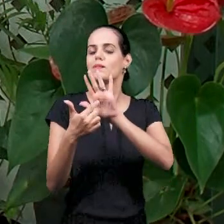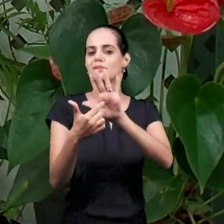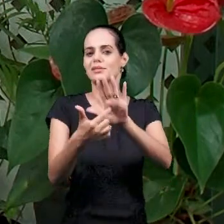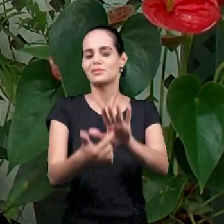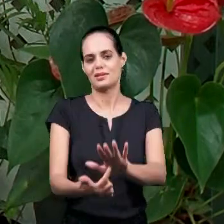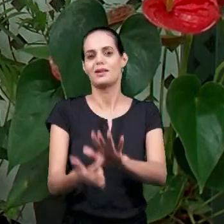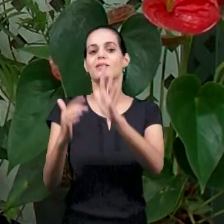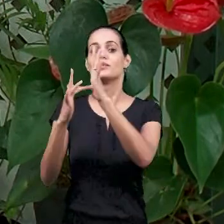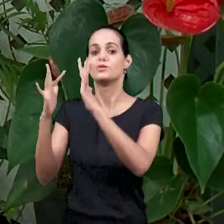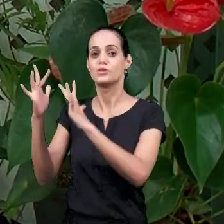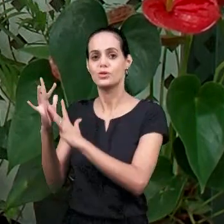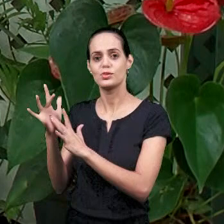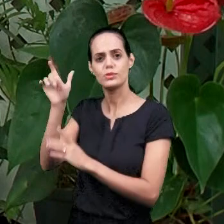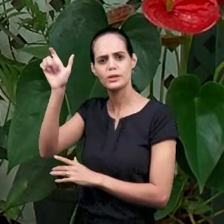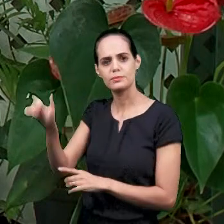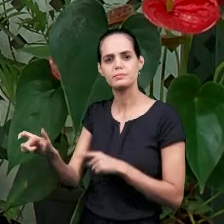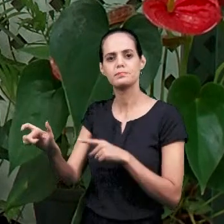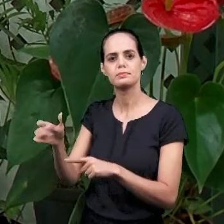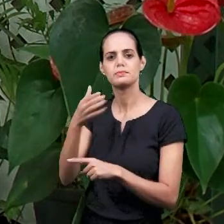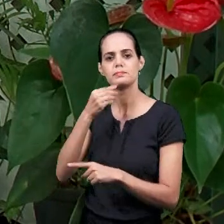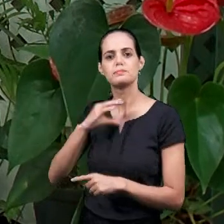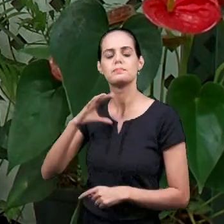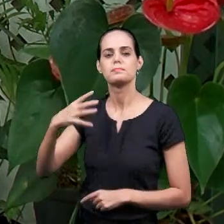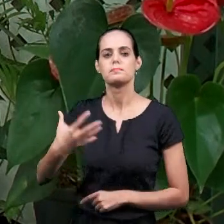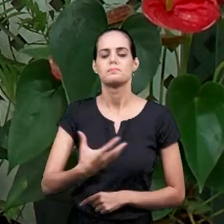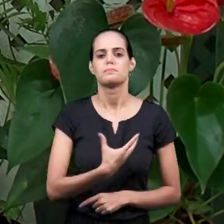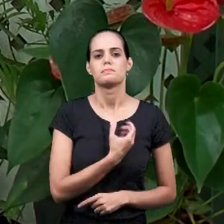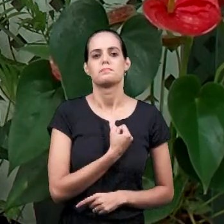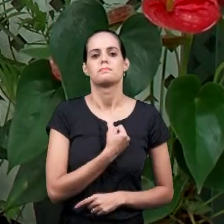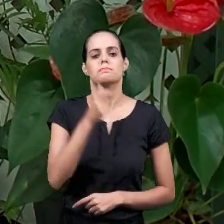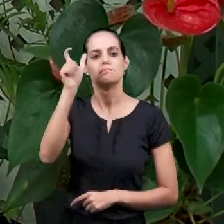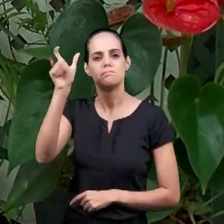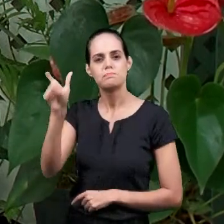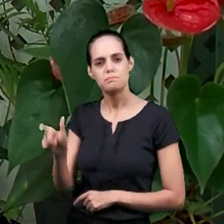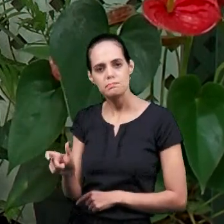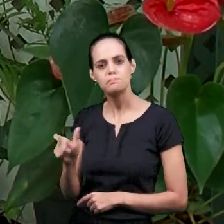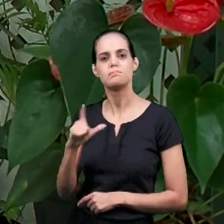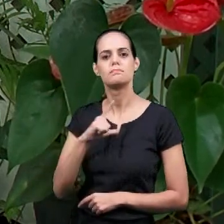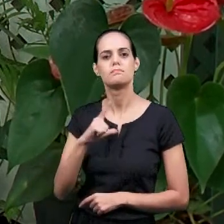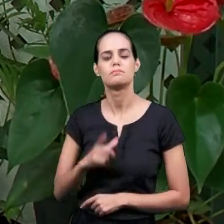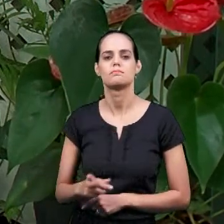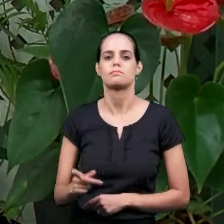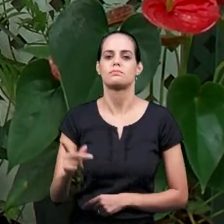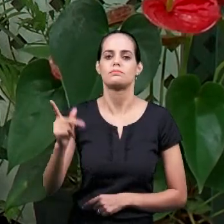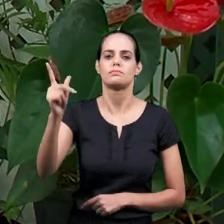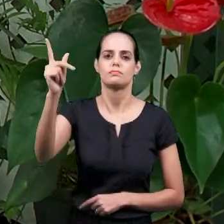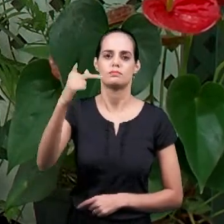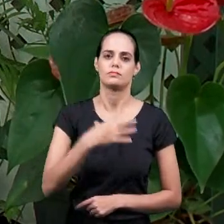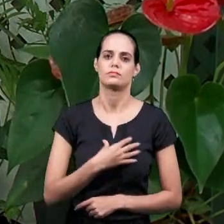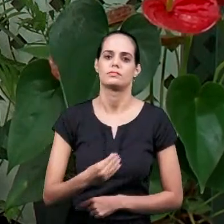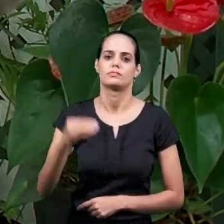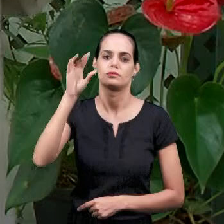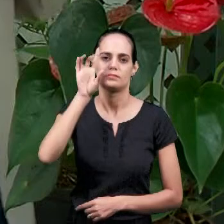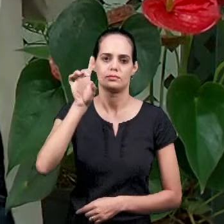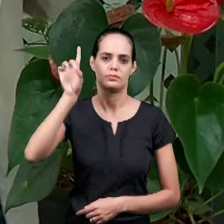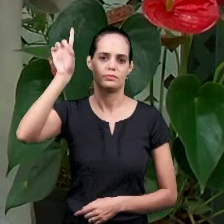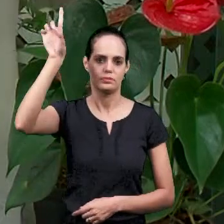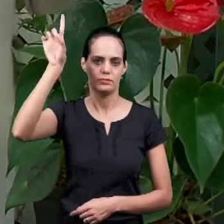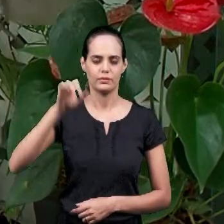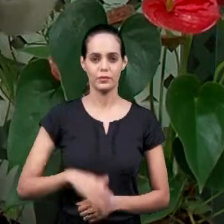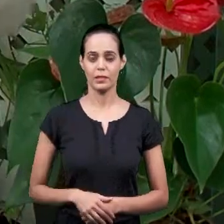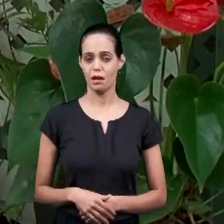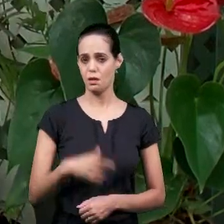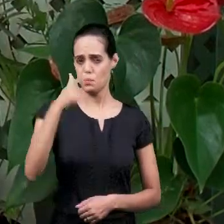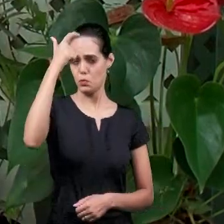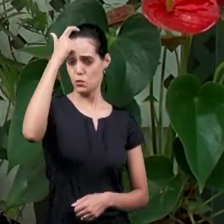montré que lui, il est le Sauveur, qu'il est venu de l'éternité, qu'il est le Fils de Dieu, pas parce